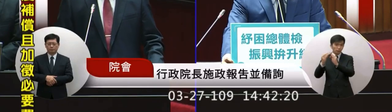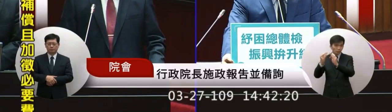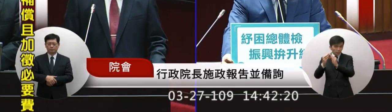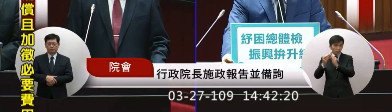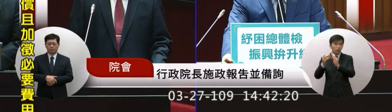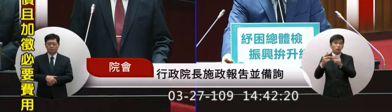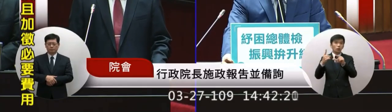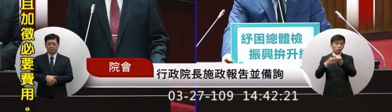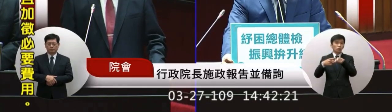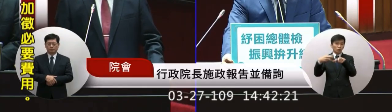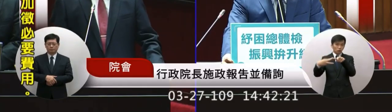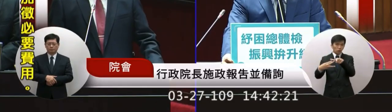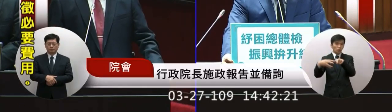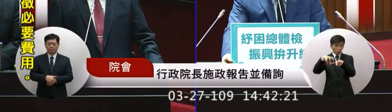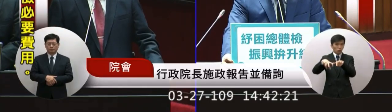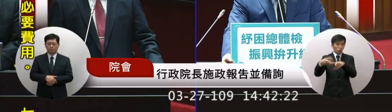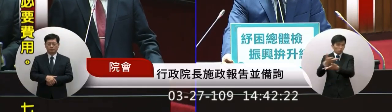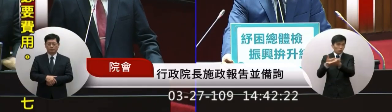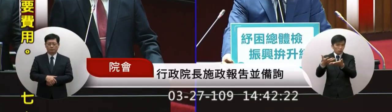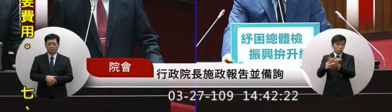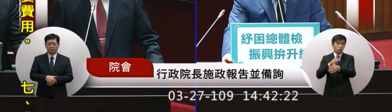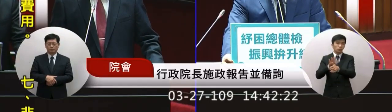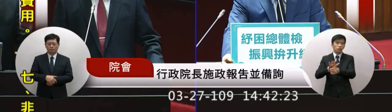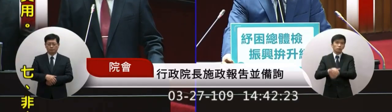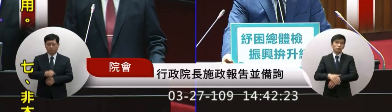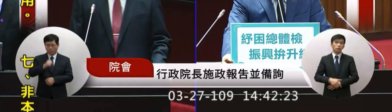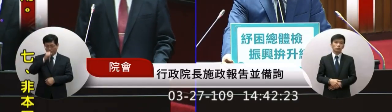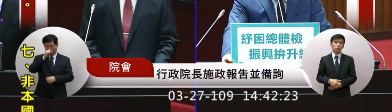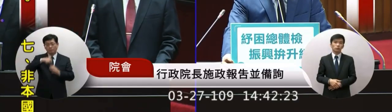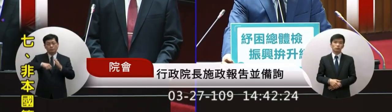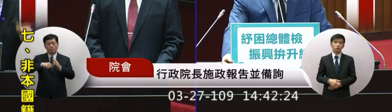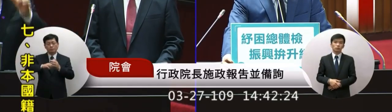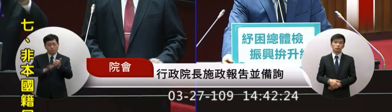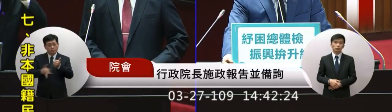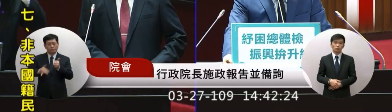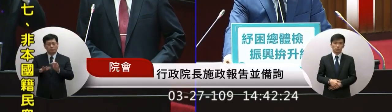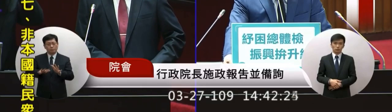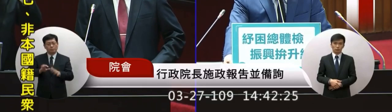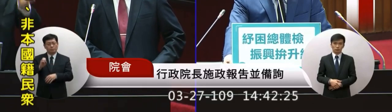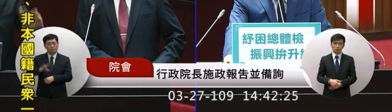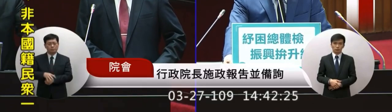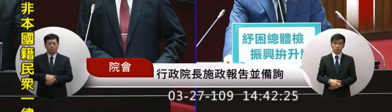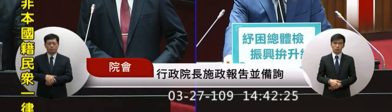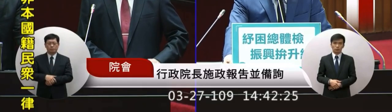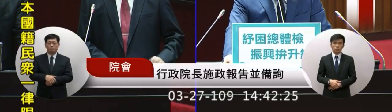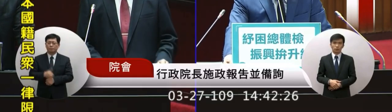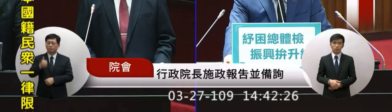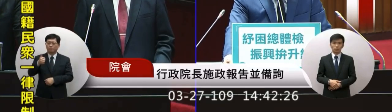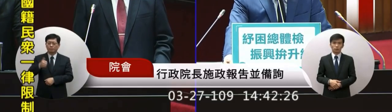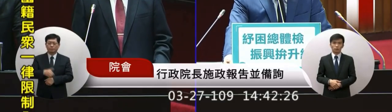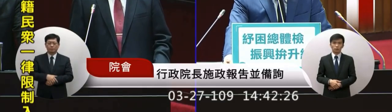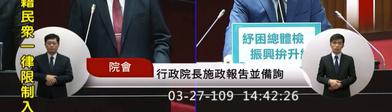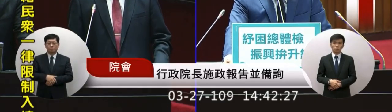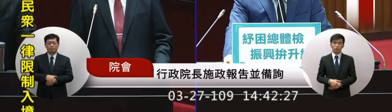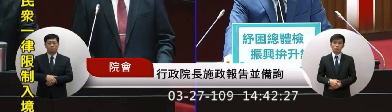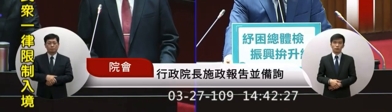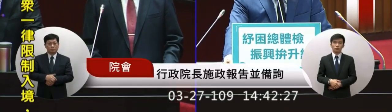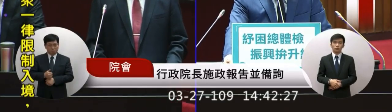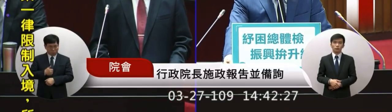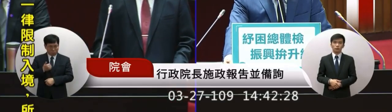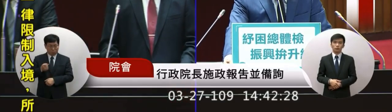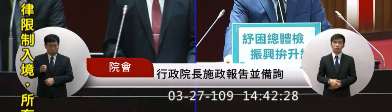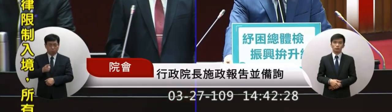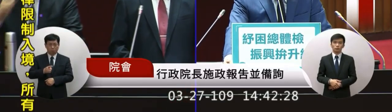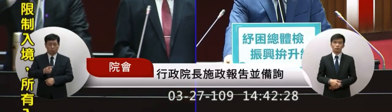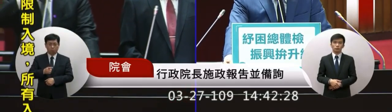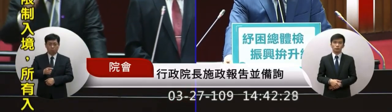处啊，来做中间的这个协调，这样子。 委员安尼啦。感谢委员安尼，